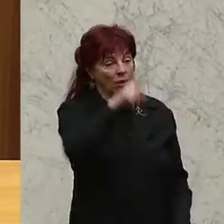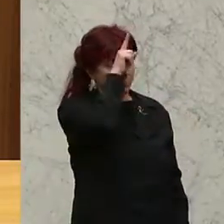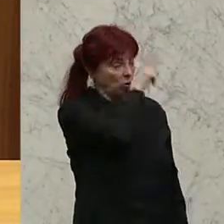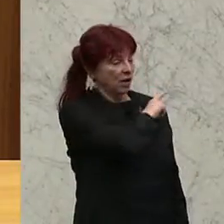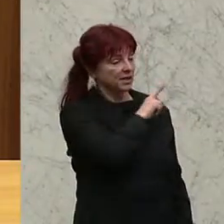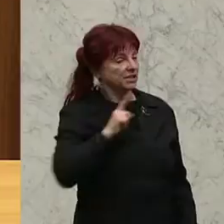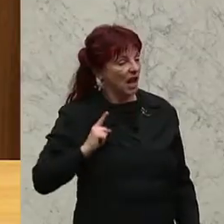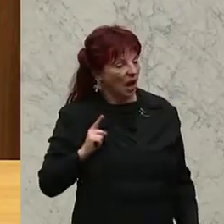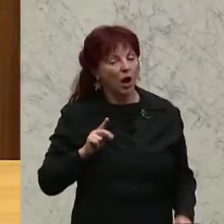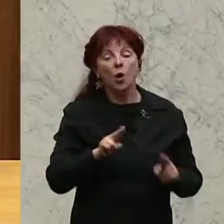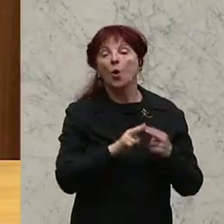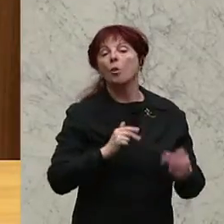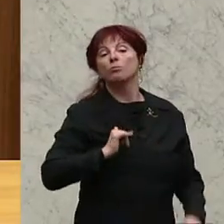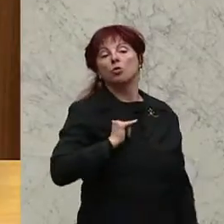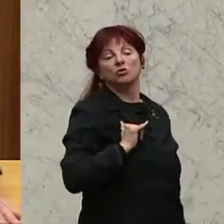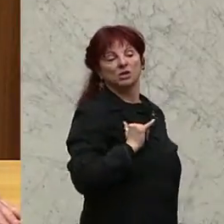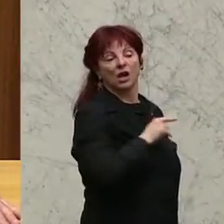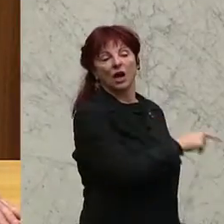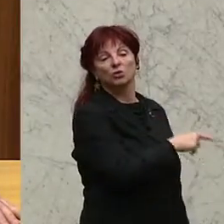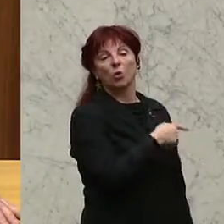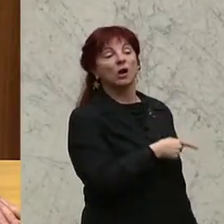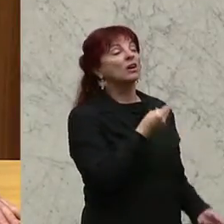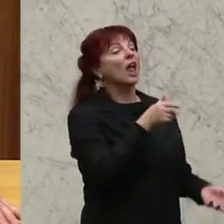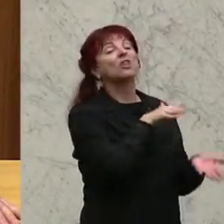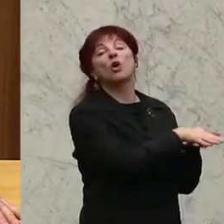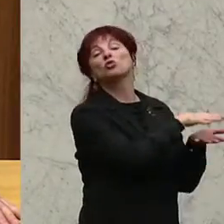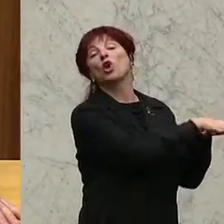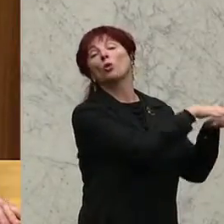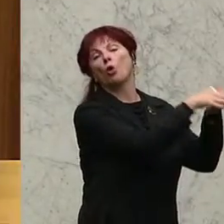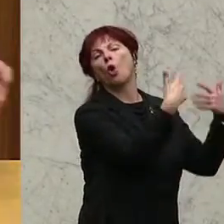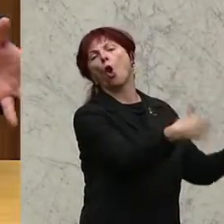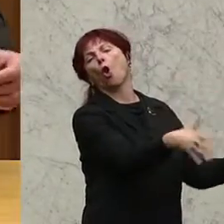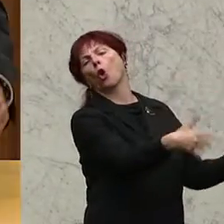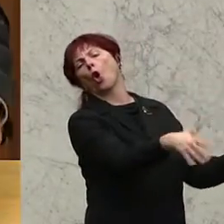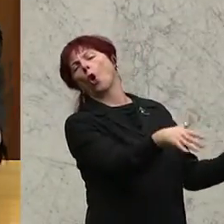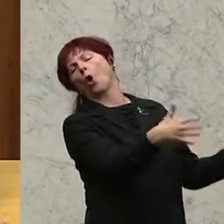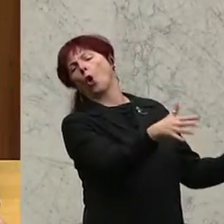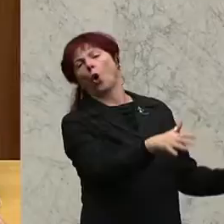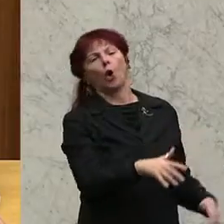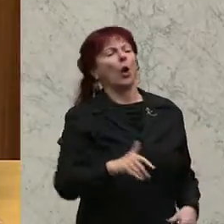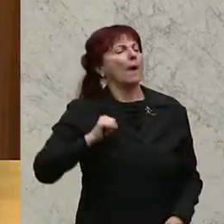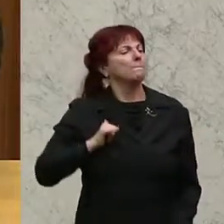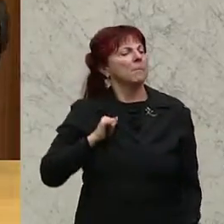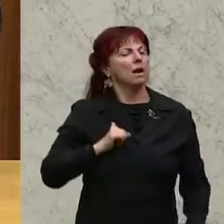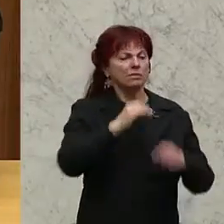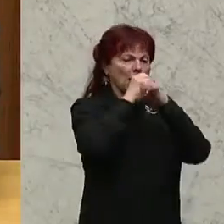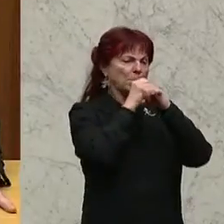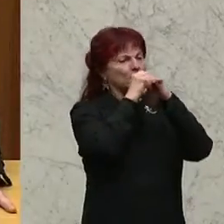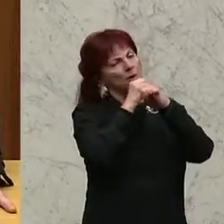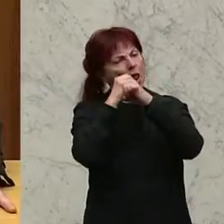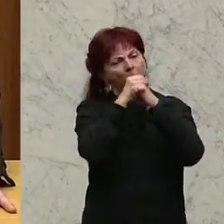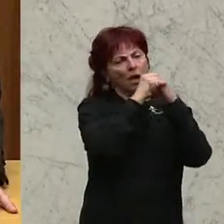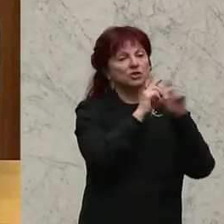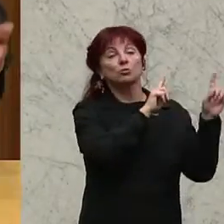bei Bundesheer, da wird relativ locker das Geld ausgegeben. Die Militärblasmusik ist wieder in voller